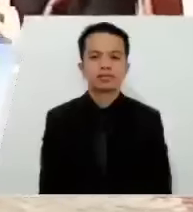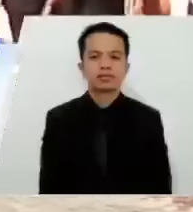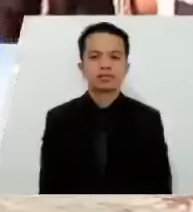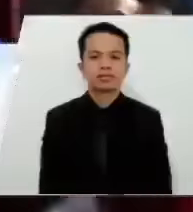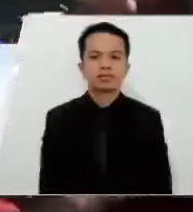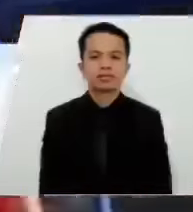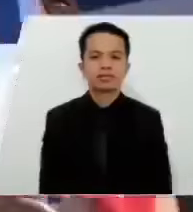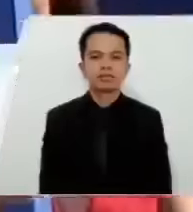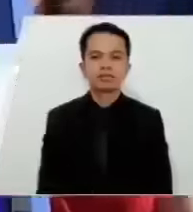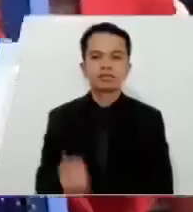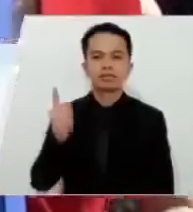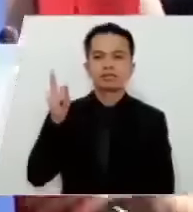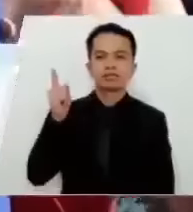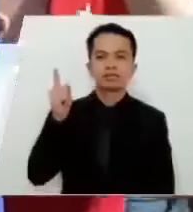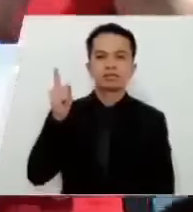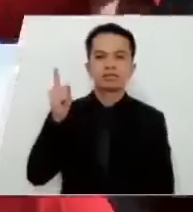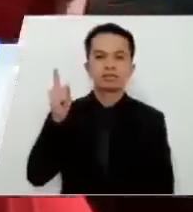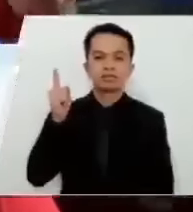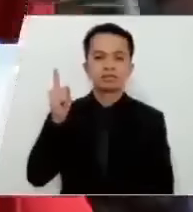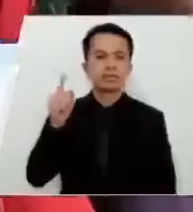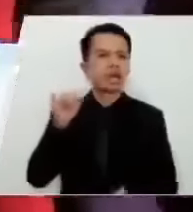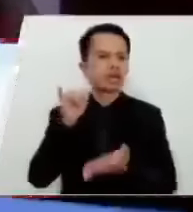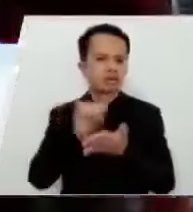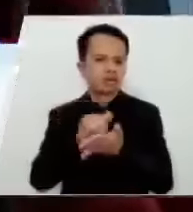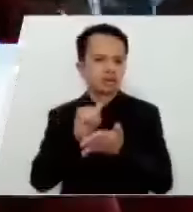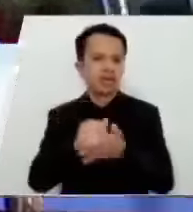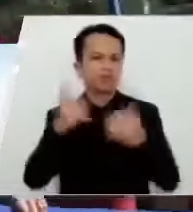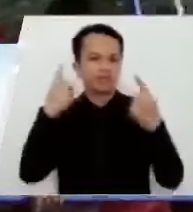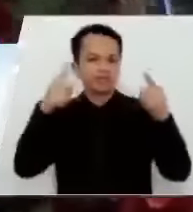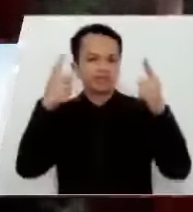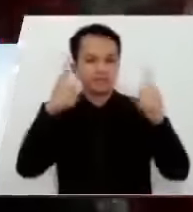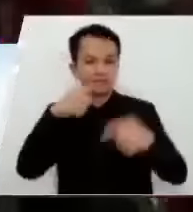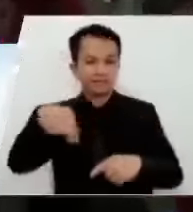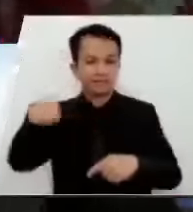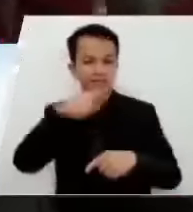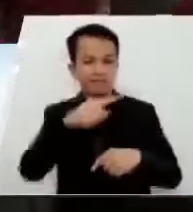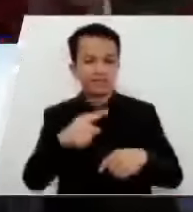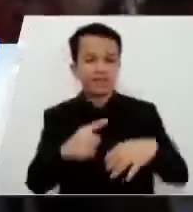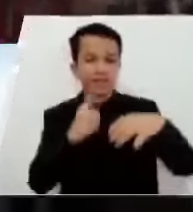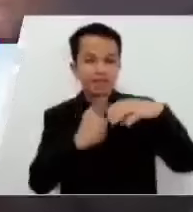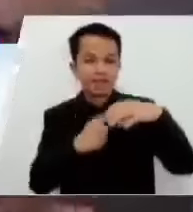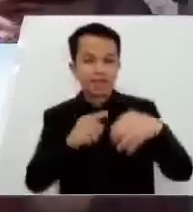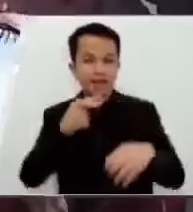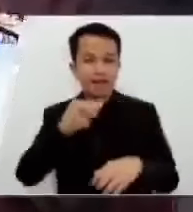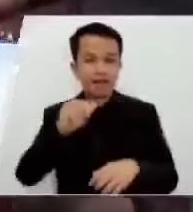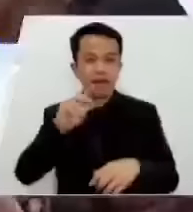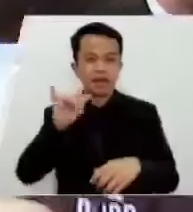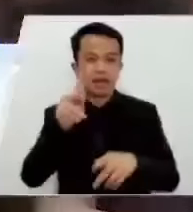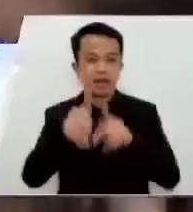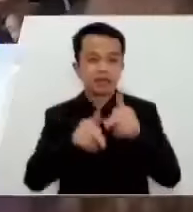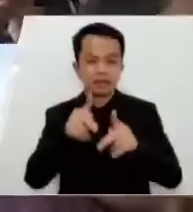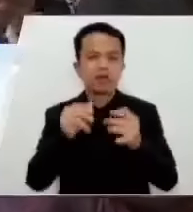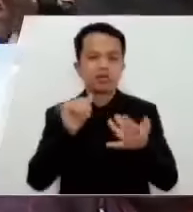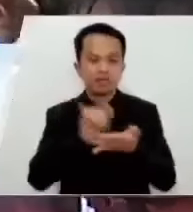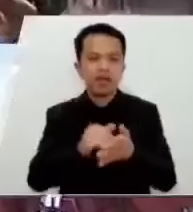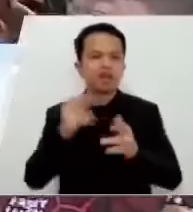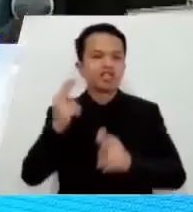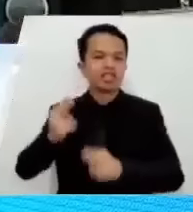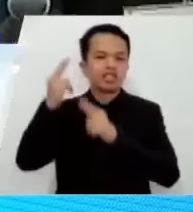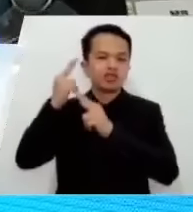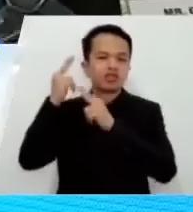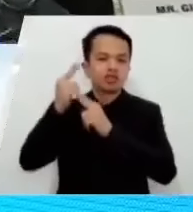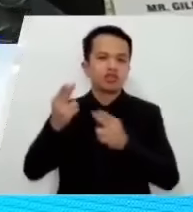kamp it's official mga madlang kapuso isa na namang historic milestone on Philippine Television ang